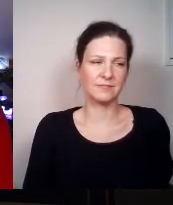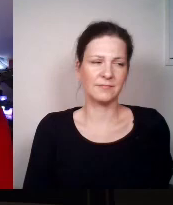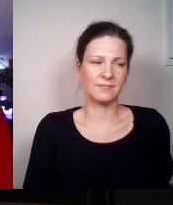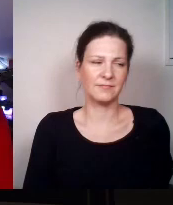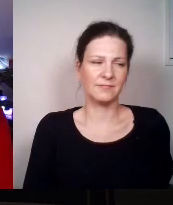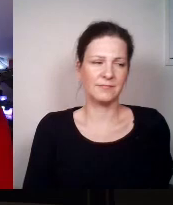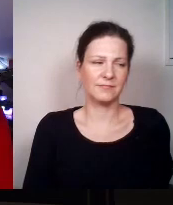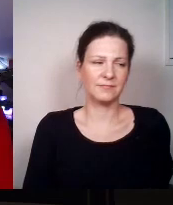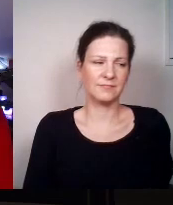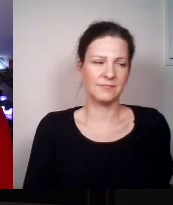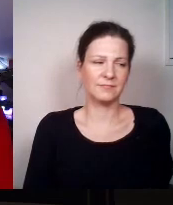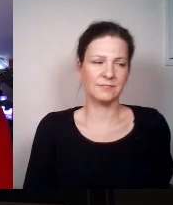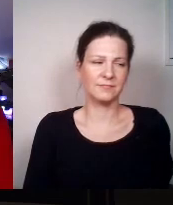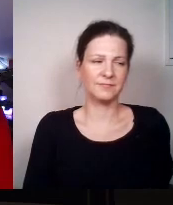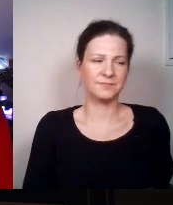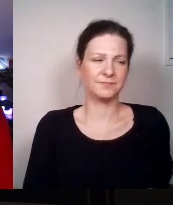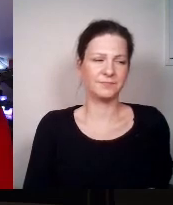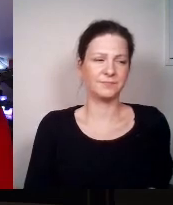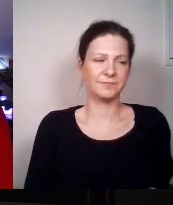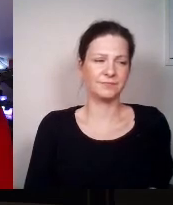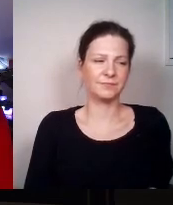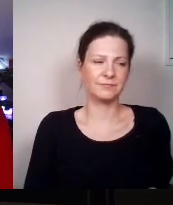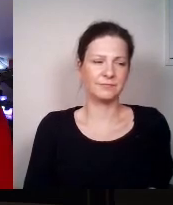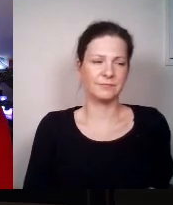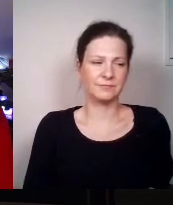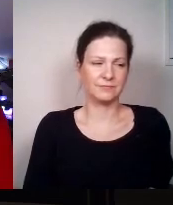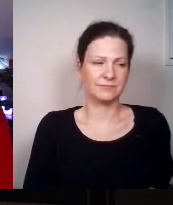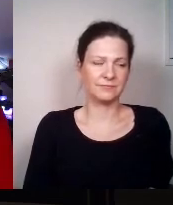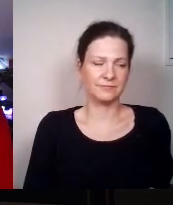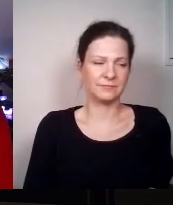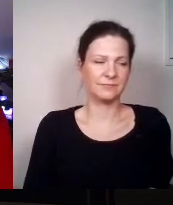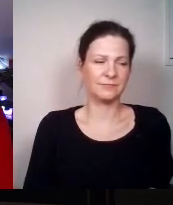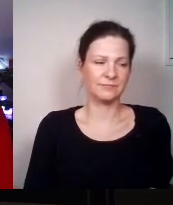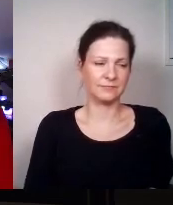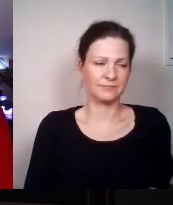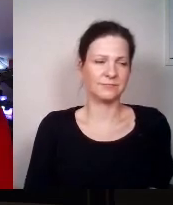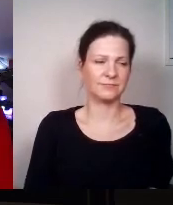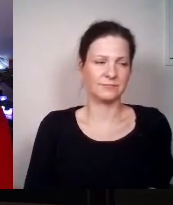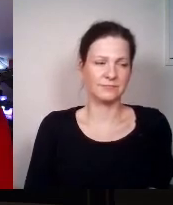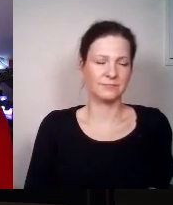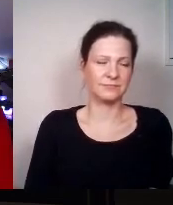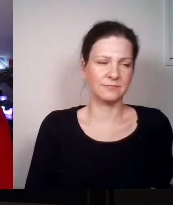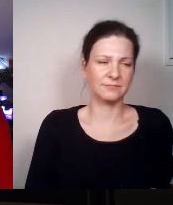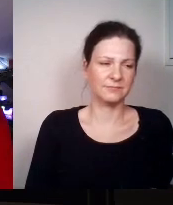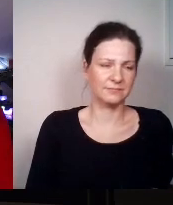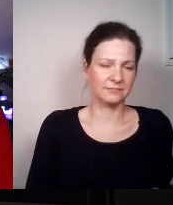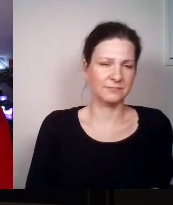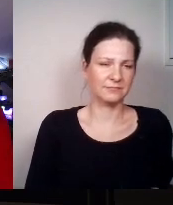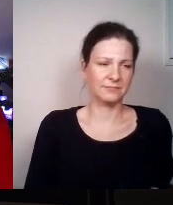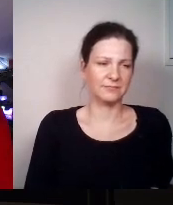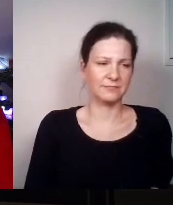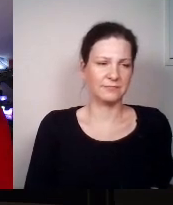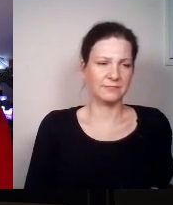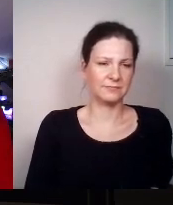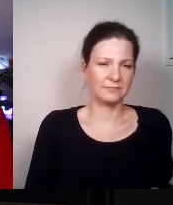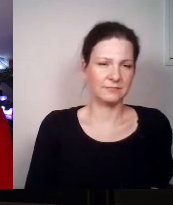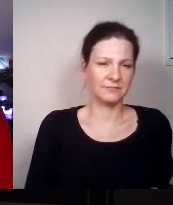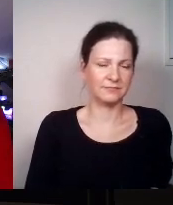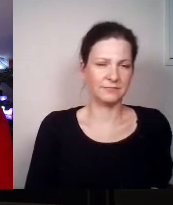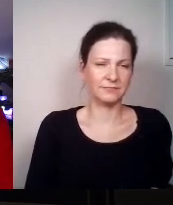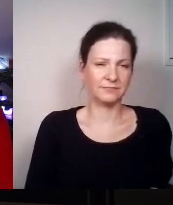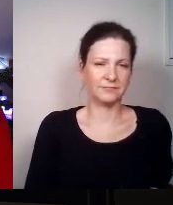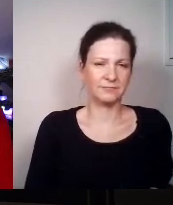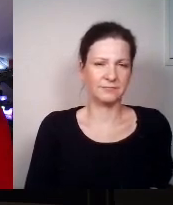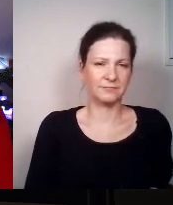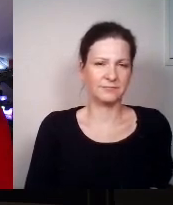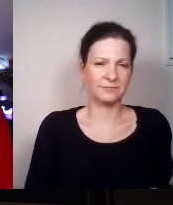Die Lebensmittel sind weiterhin stark rationiert und die Kohle ist knapp. Wir hungern und frieren. Dazu greift die spanische Grippe um